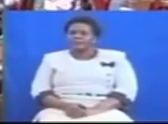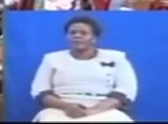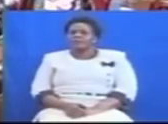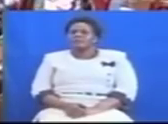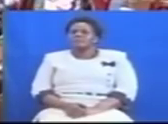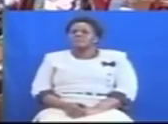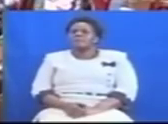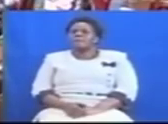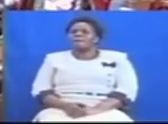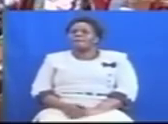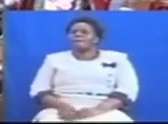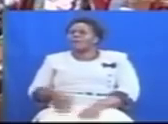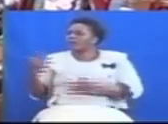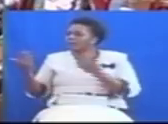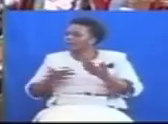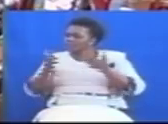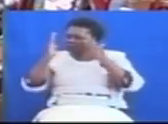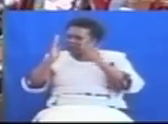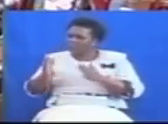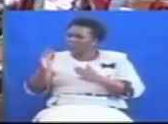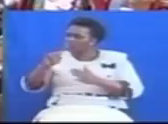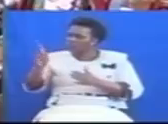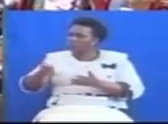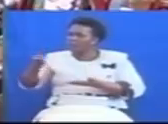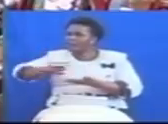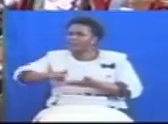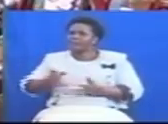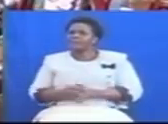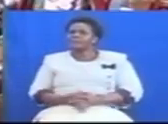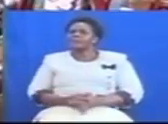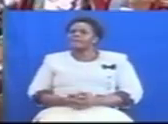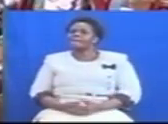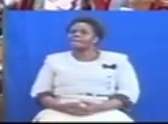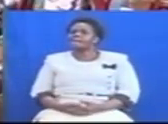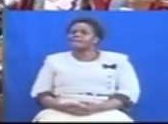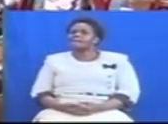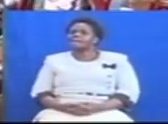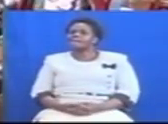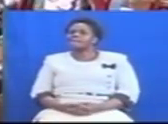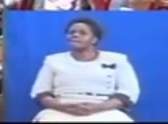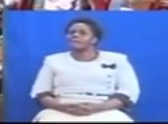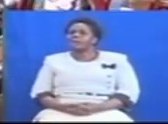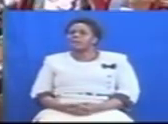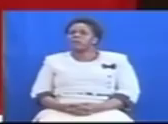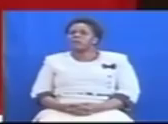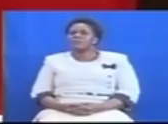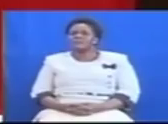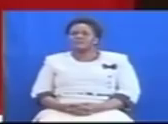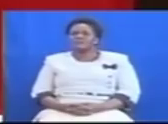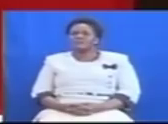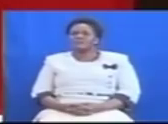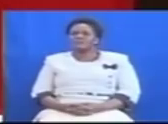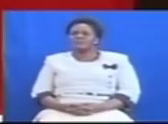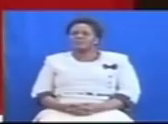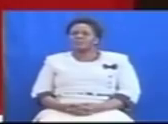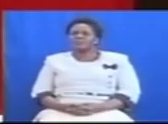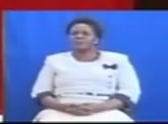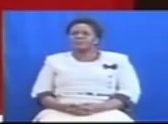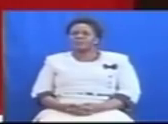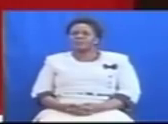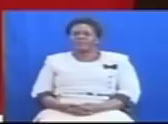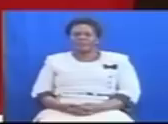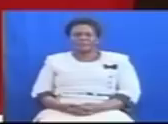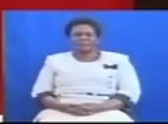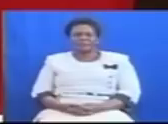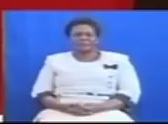Mheshimiwa John John Mnyika, swali la nyongeza. Mheshimiwa Naibu Spika, nashukuru. Katika majibu